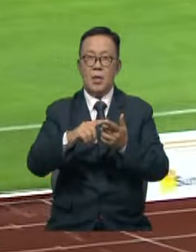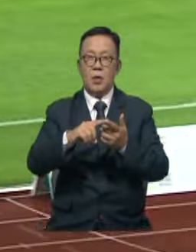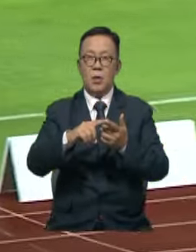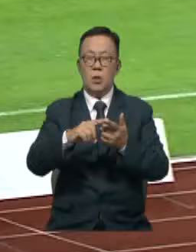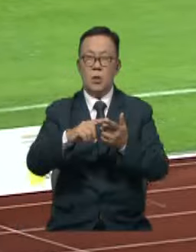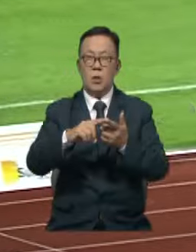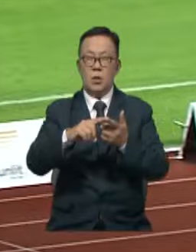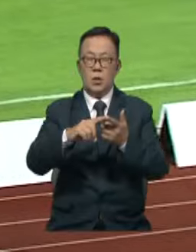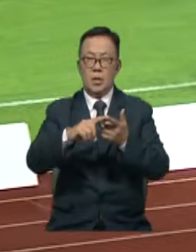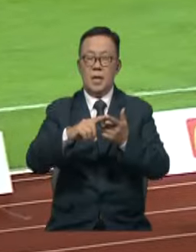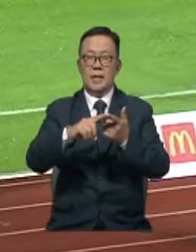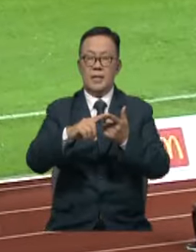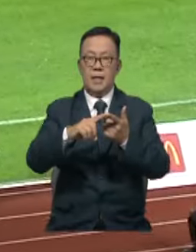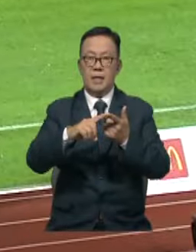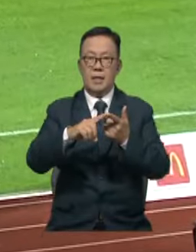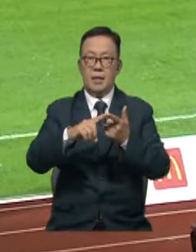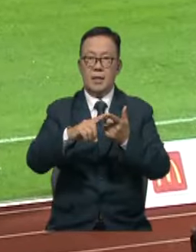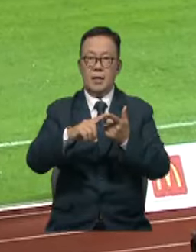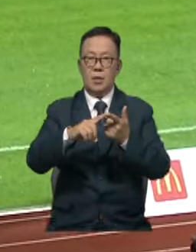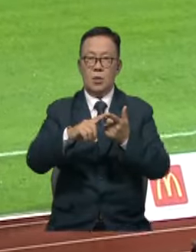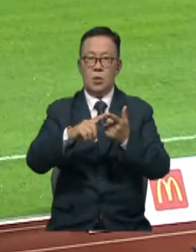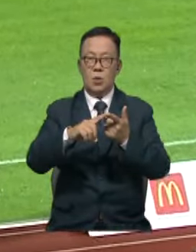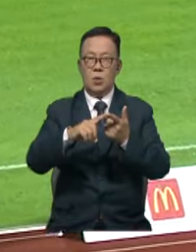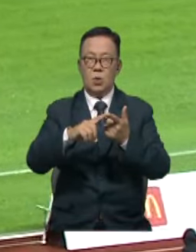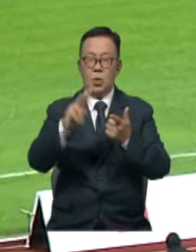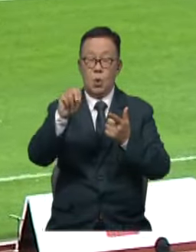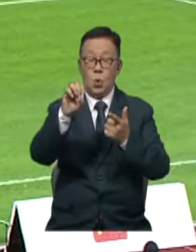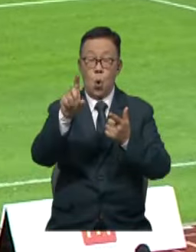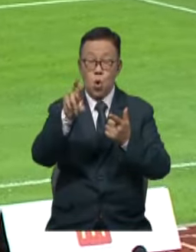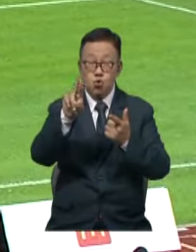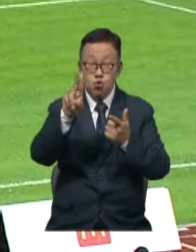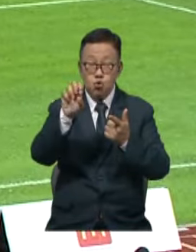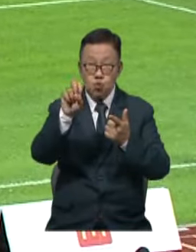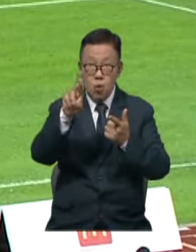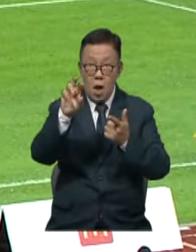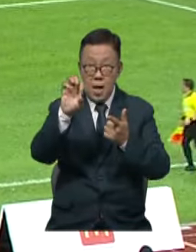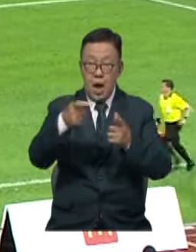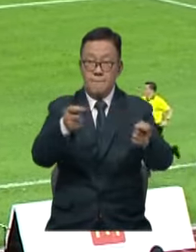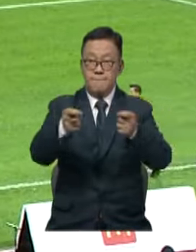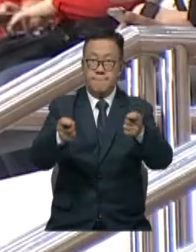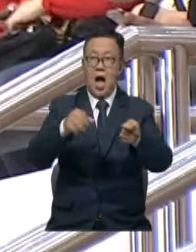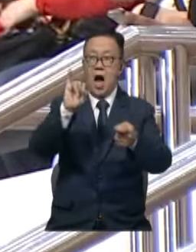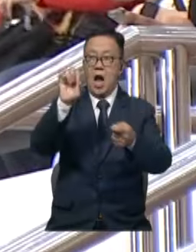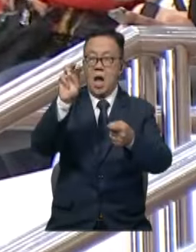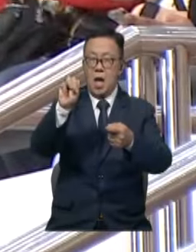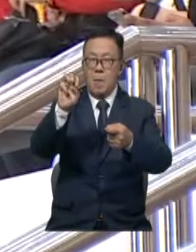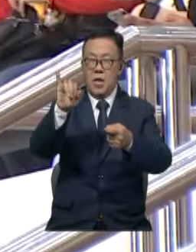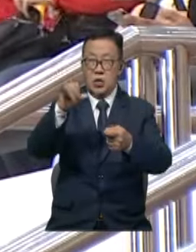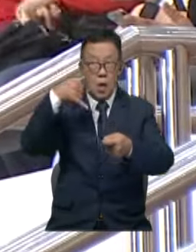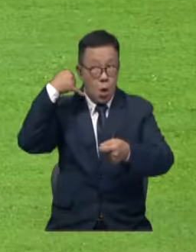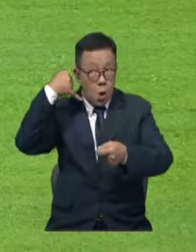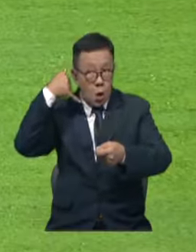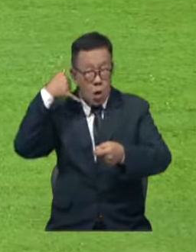Pegawai Eksekutif Darussalam Assets, dan Dayang Nur Surainah binti Haji Tengah, Pengerusi Imagine Sendirian